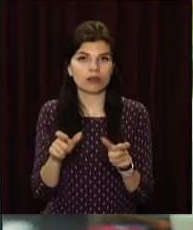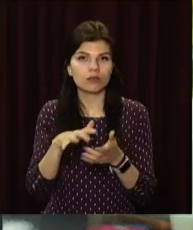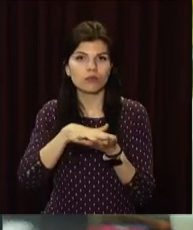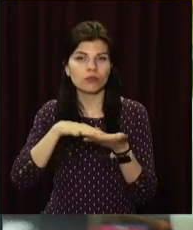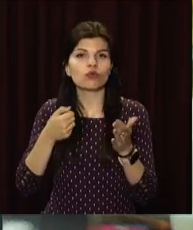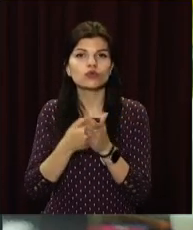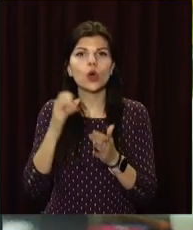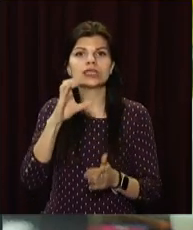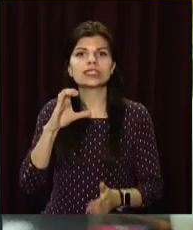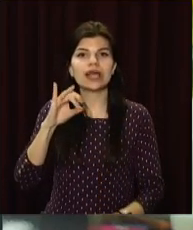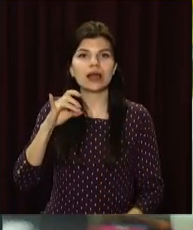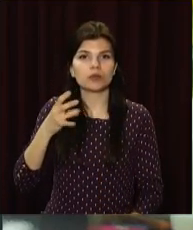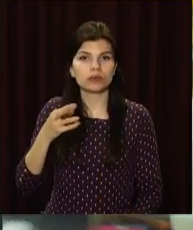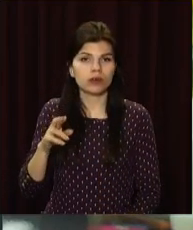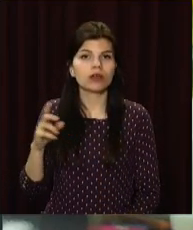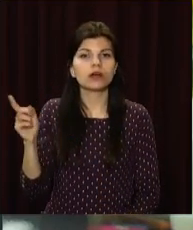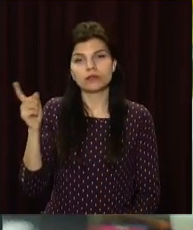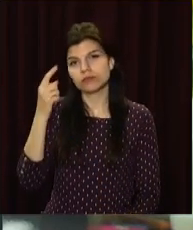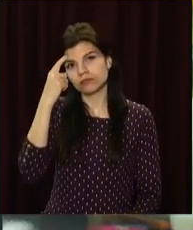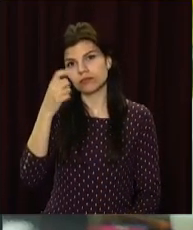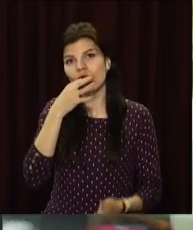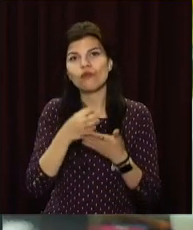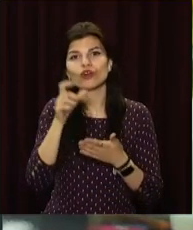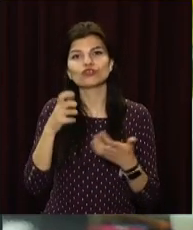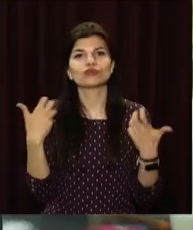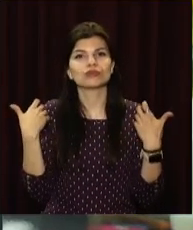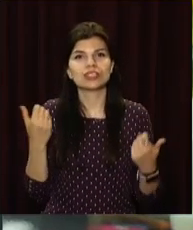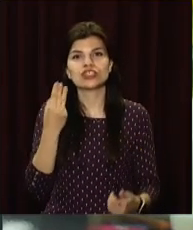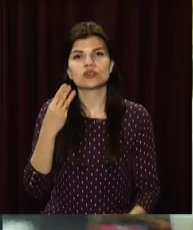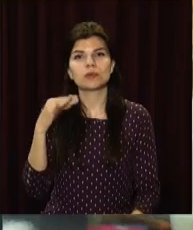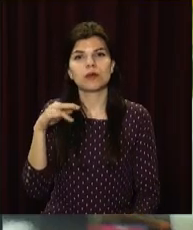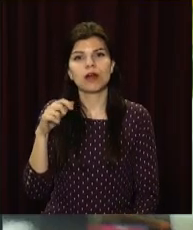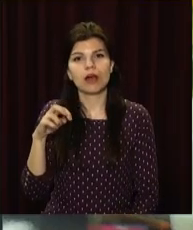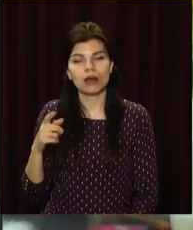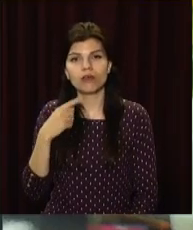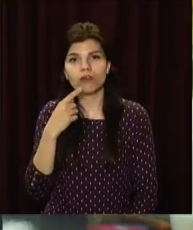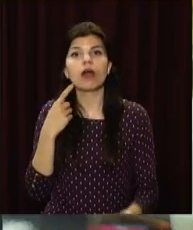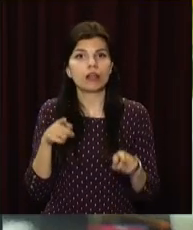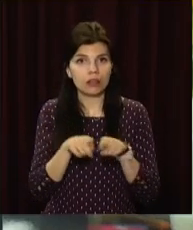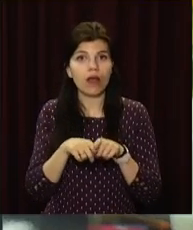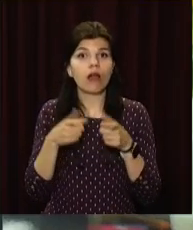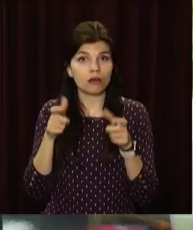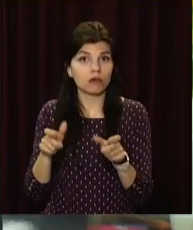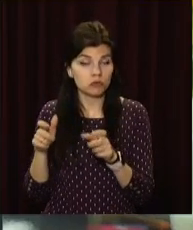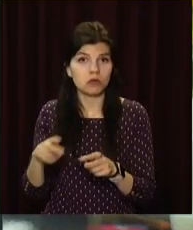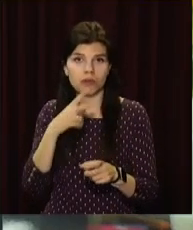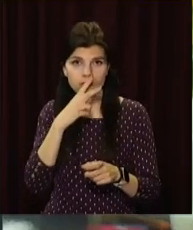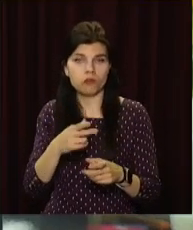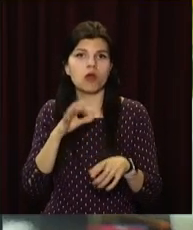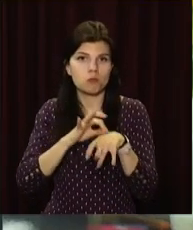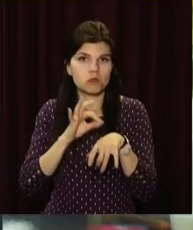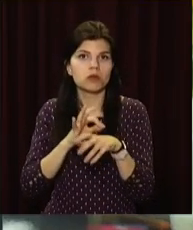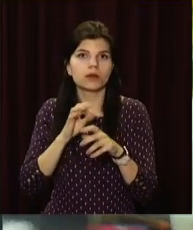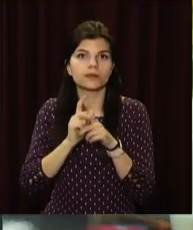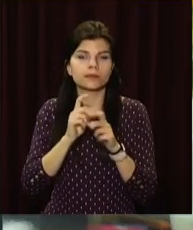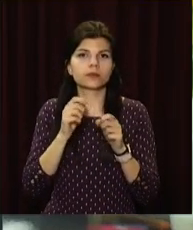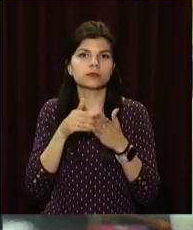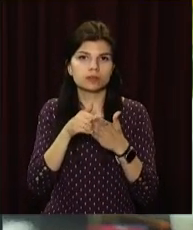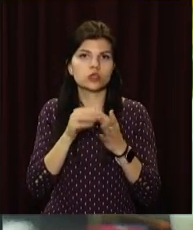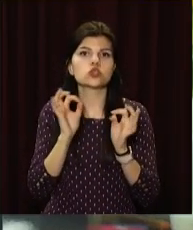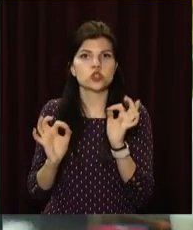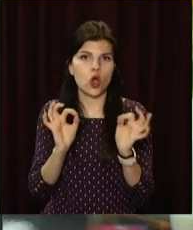це заявив прем'єр Денис Шмигаль. Він зазначив, така модель довела свою ефективність. Якщо показники захворюваності на